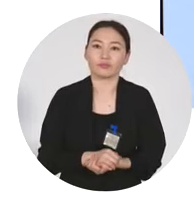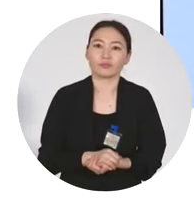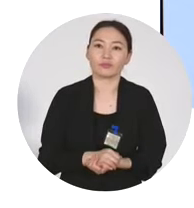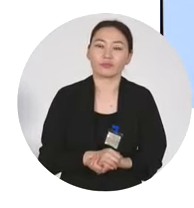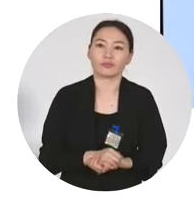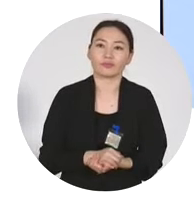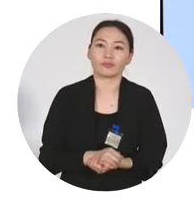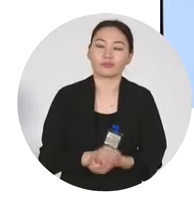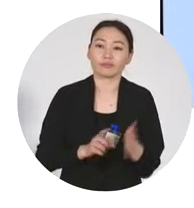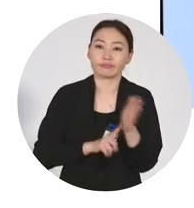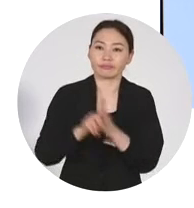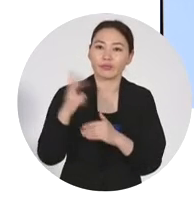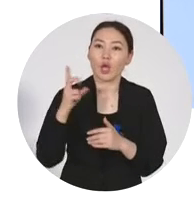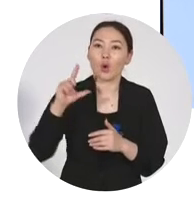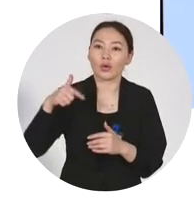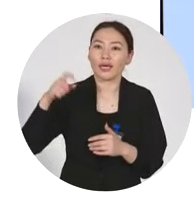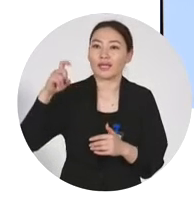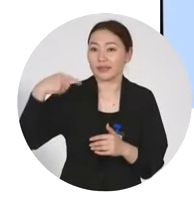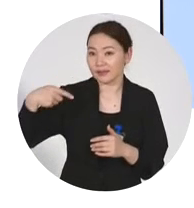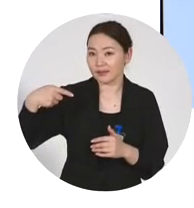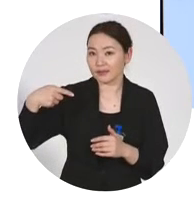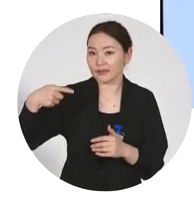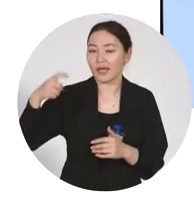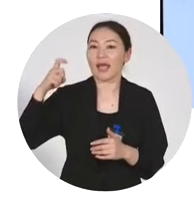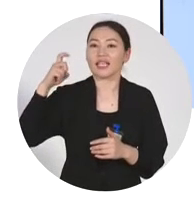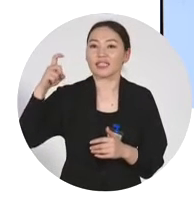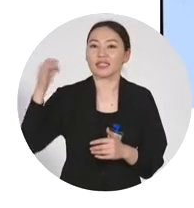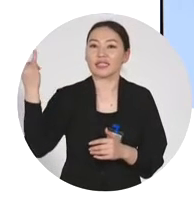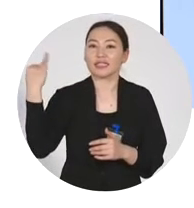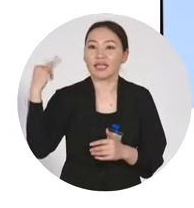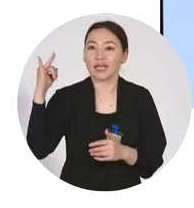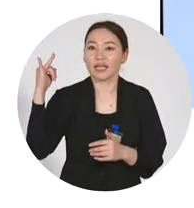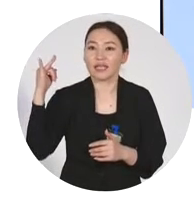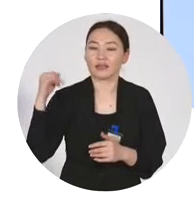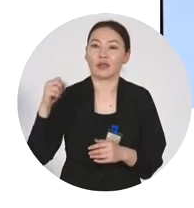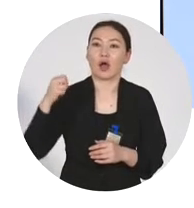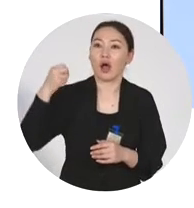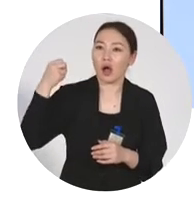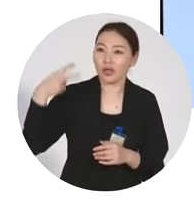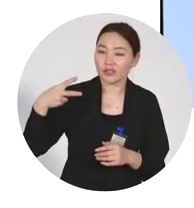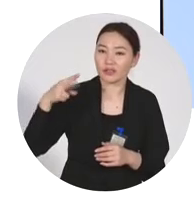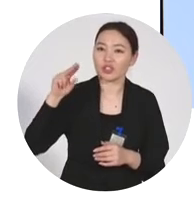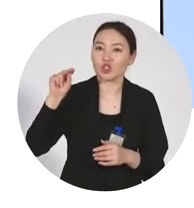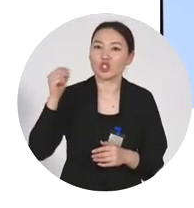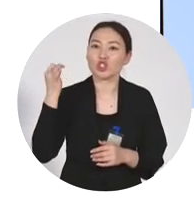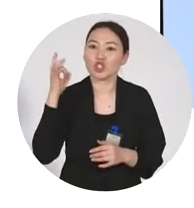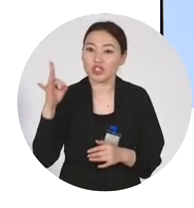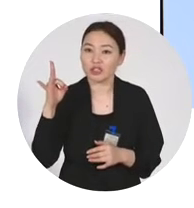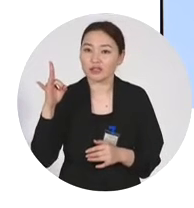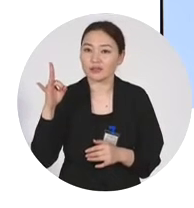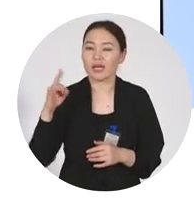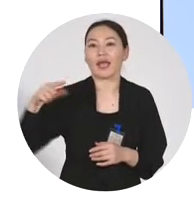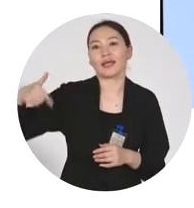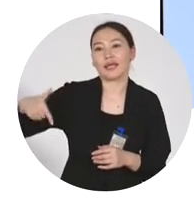ихшгээр төгссөн байгаа эм үг байгаа учраас гэчи гэсэн нөхцөлийг залгах нь. За чир гэдэг үг гэглчээр төгссөн мөн эм үг